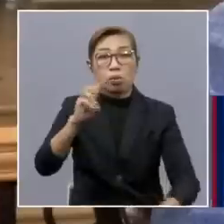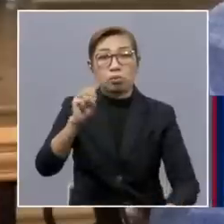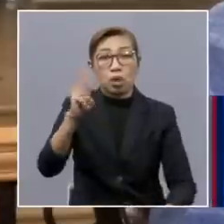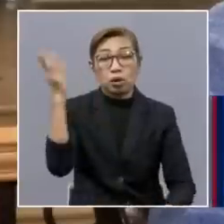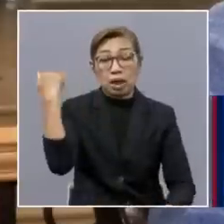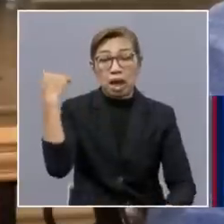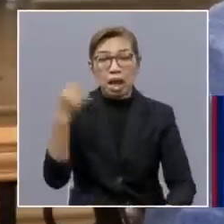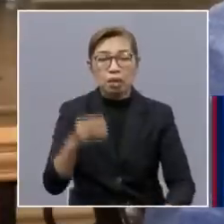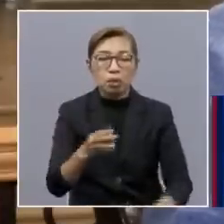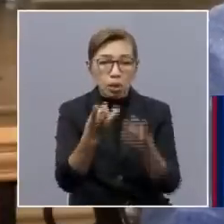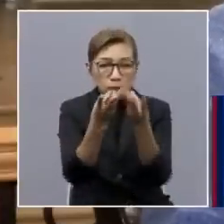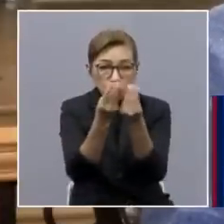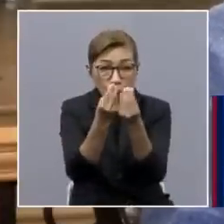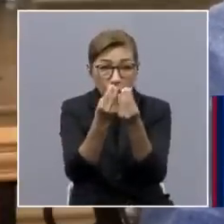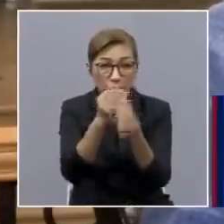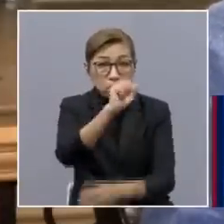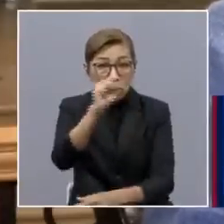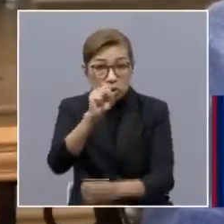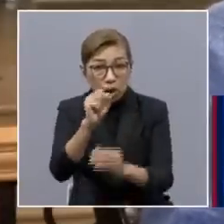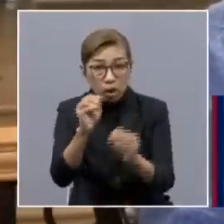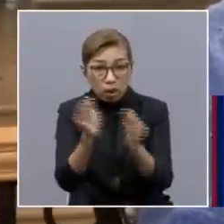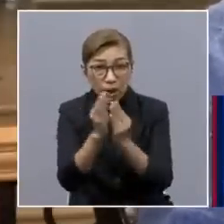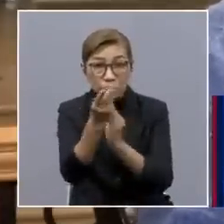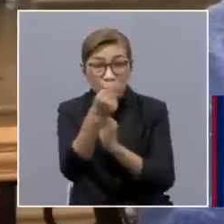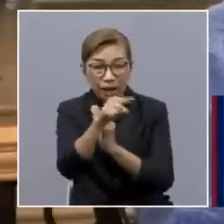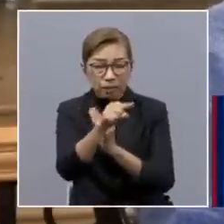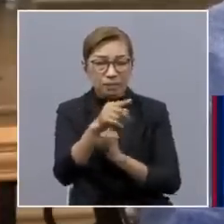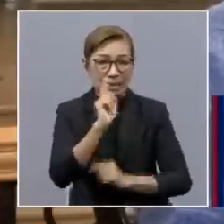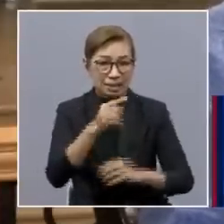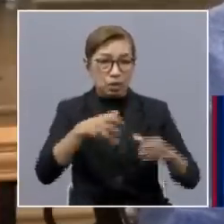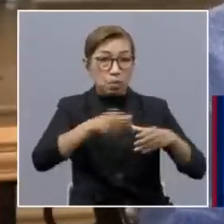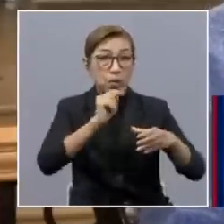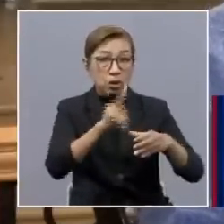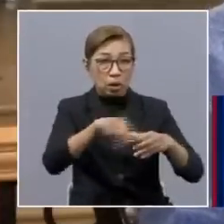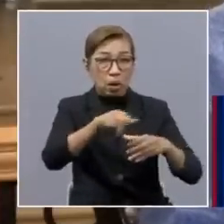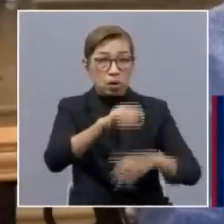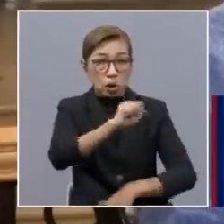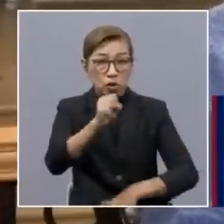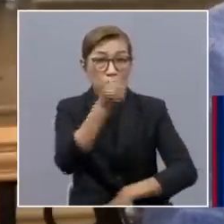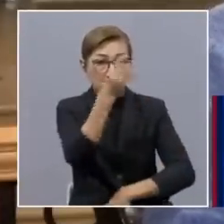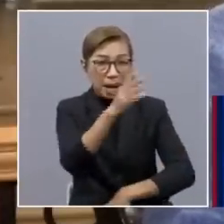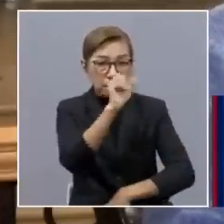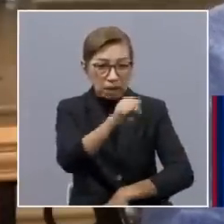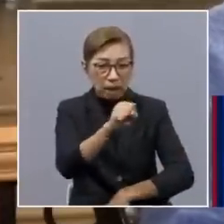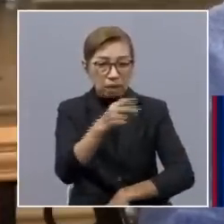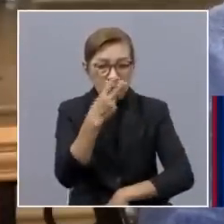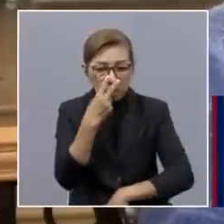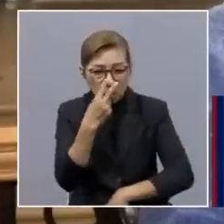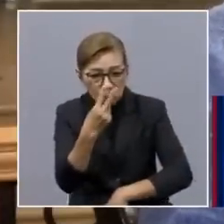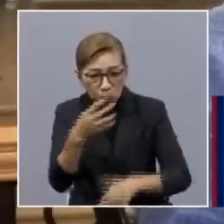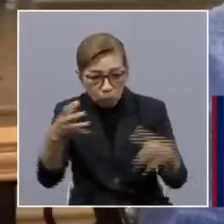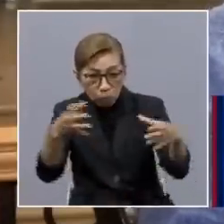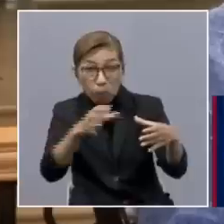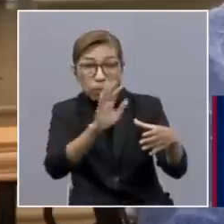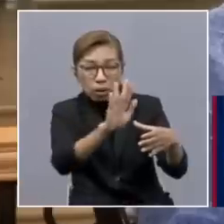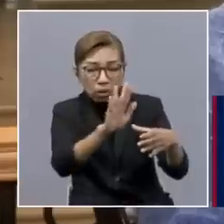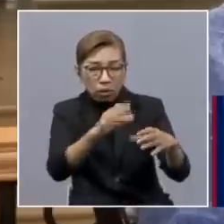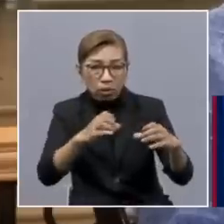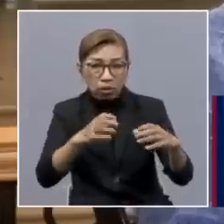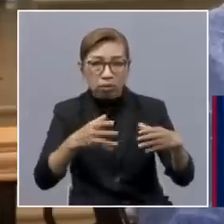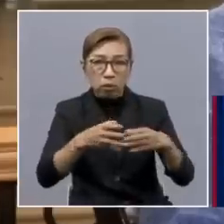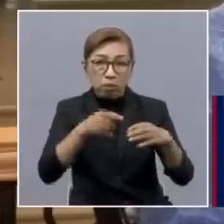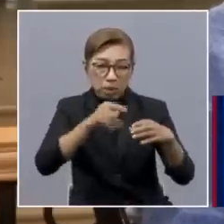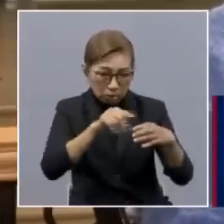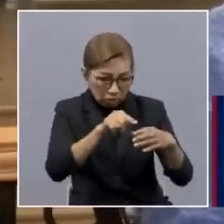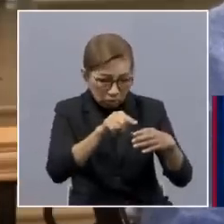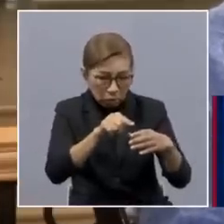ให้เราฟังด้วยบอกว่าแม้ว่าพรรคเพื่อไทยจะได้ส.ส.มากที่สุดนะแต่พอไปโฟกัสที่ขั้วการเมืองอะค่ะก็จะเห็นข้อมูลที่น่าสนใจ